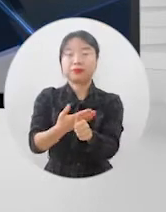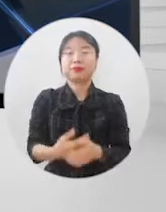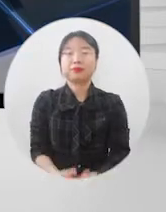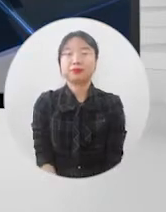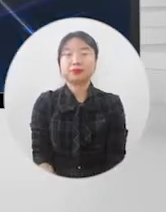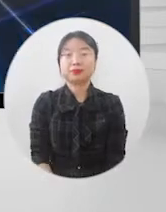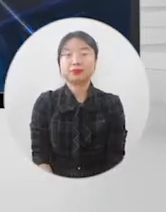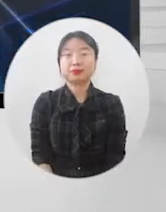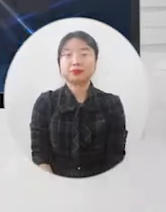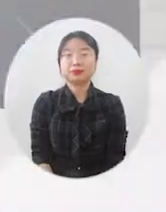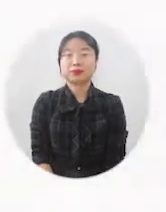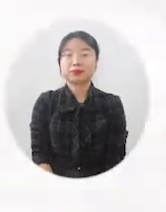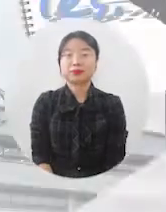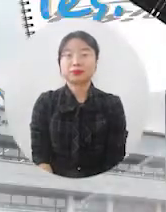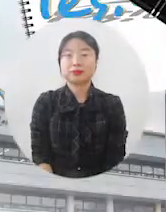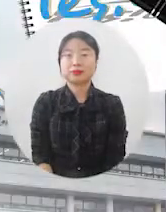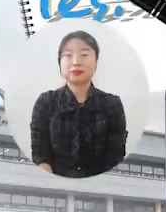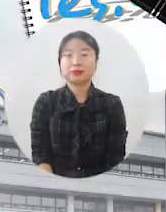의왕 게시판입니다.